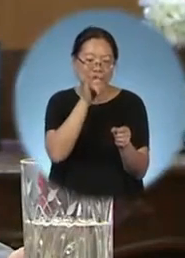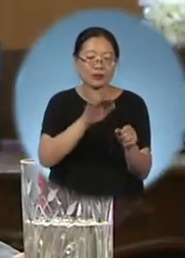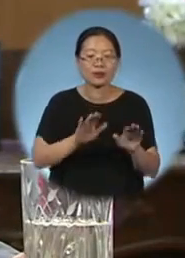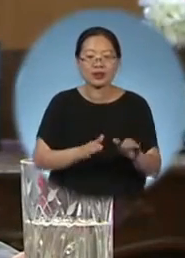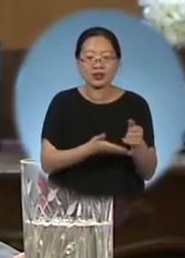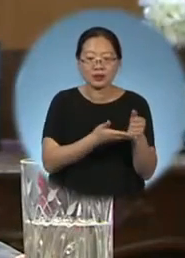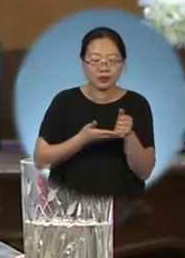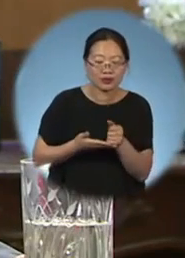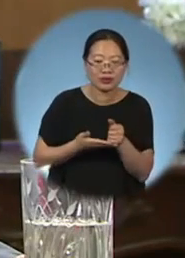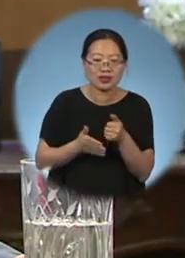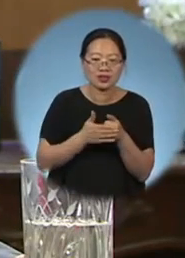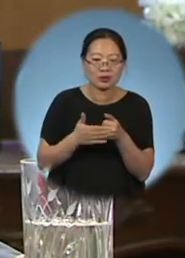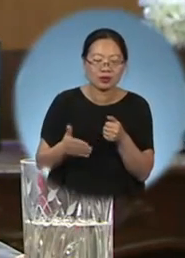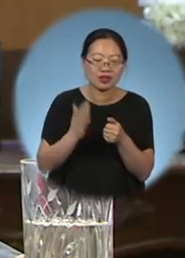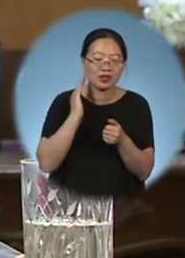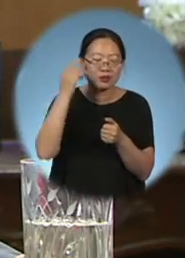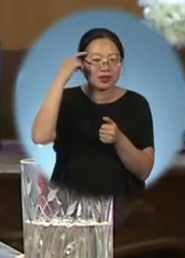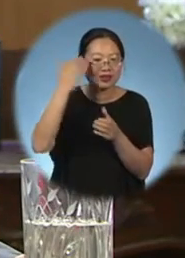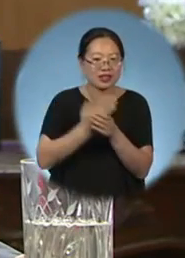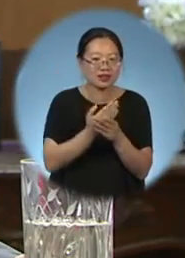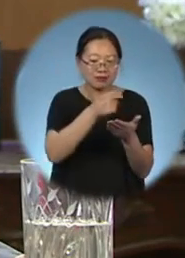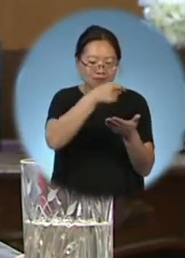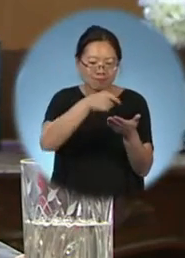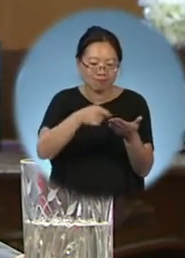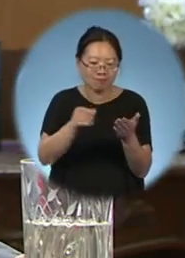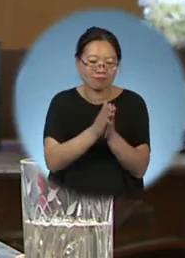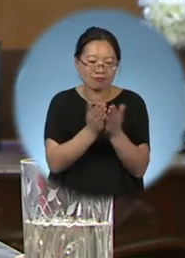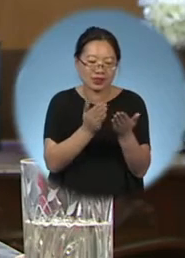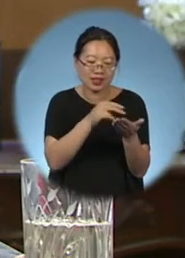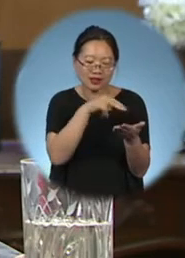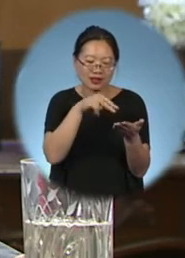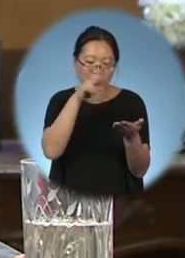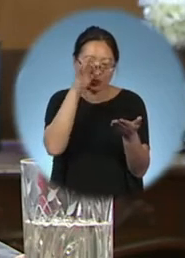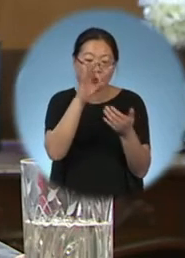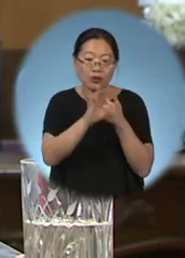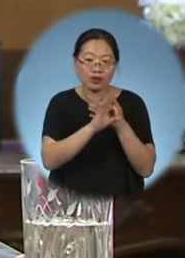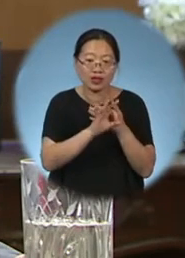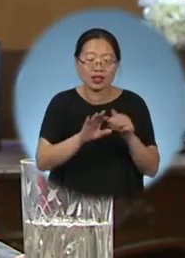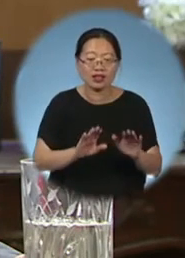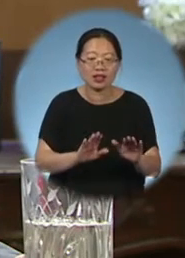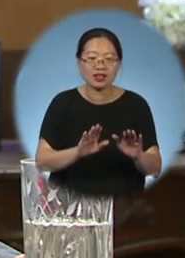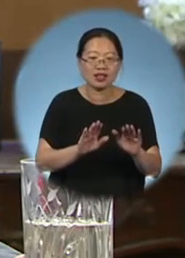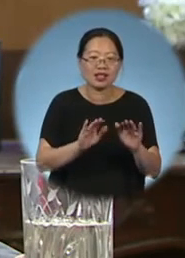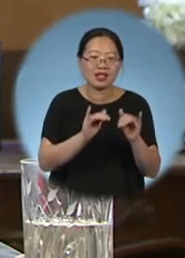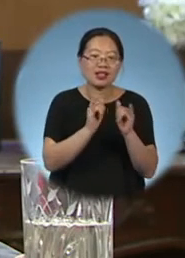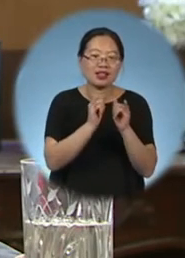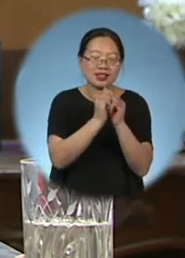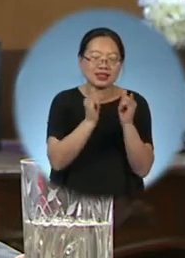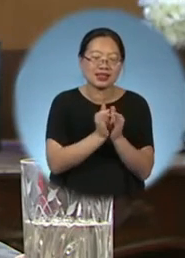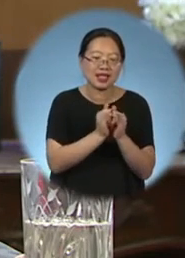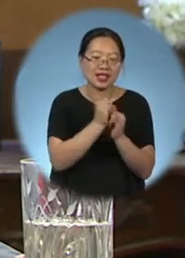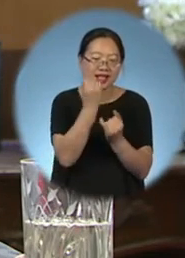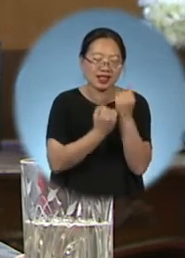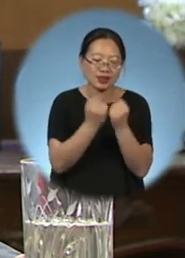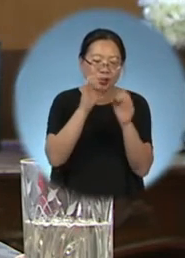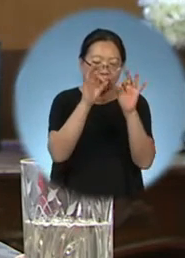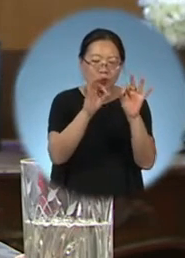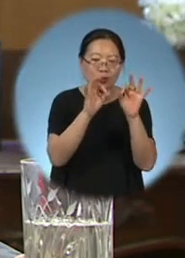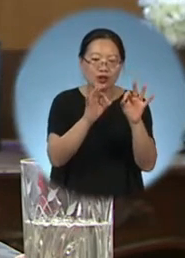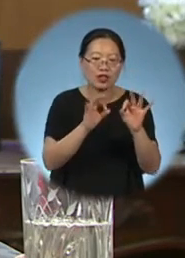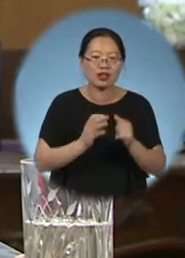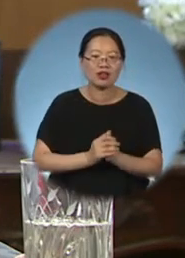김에 그 박사님이 쭉 쓰신 여러 권의 책들 이렇게 쭉 보면 현대사 해석에 있어서 국가